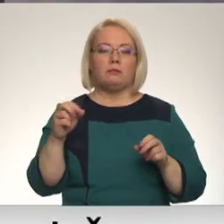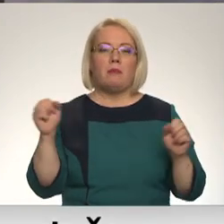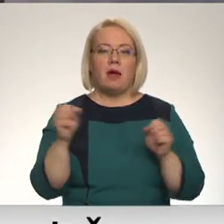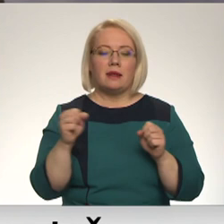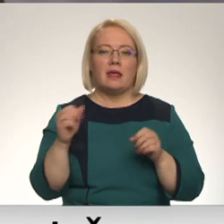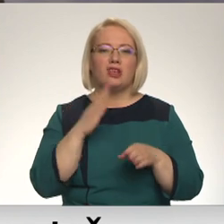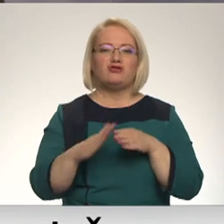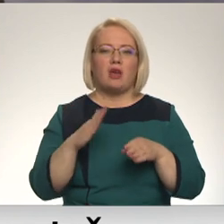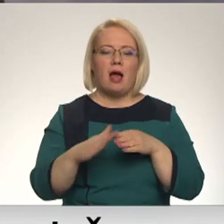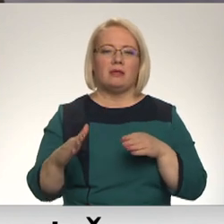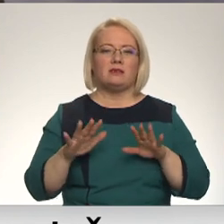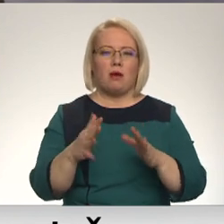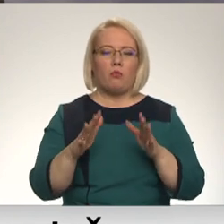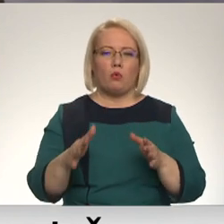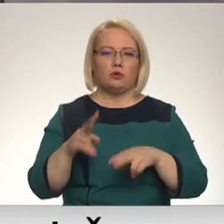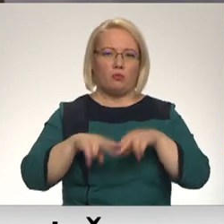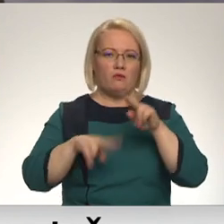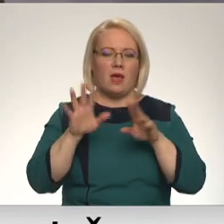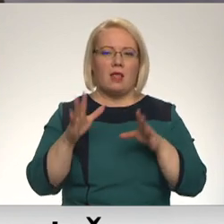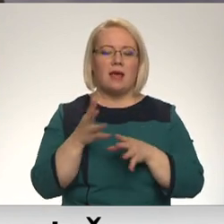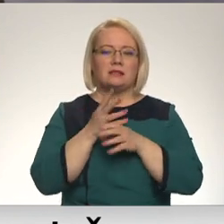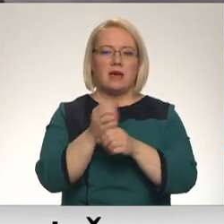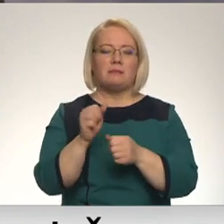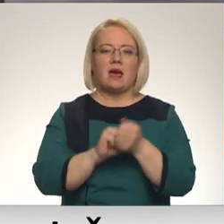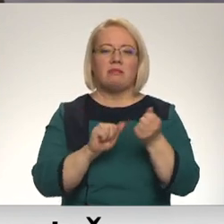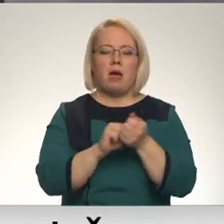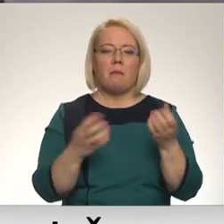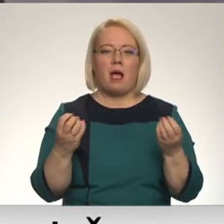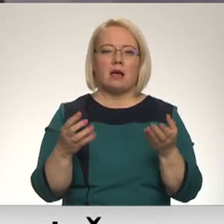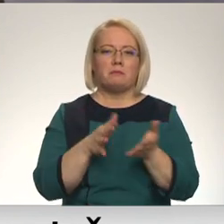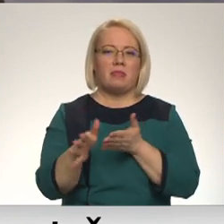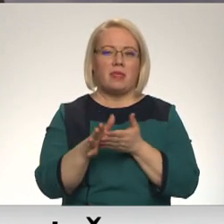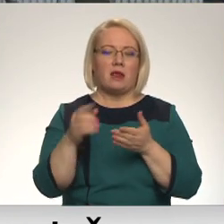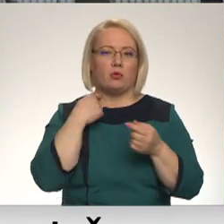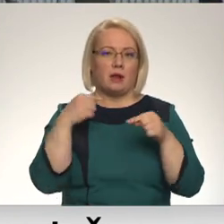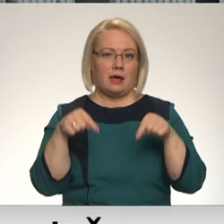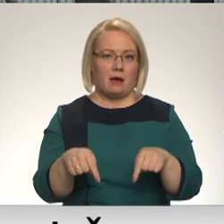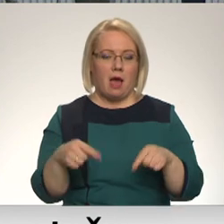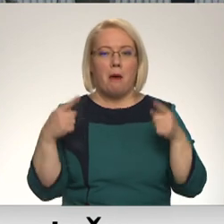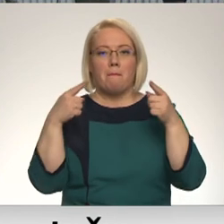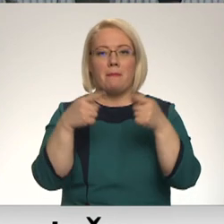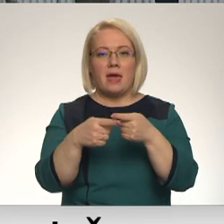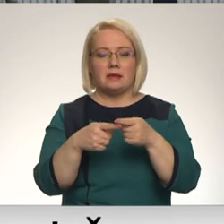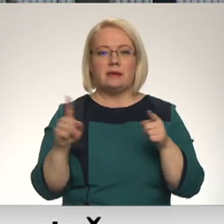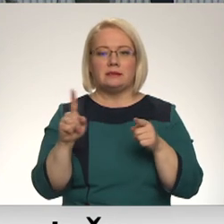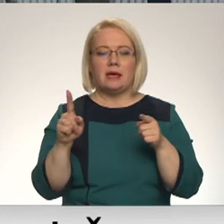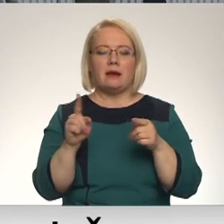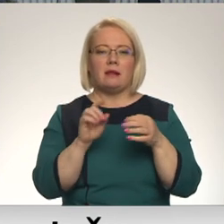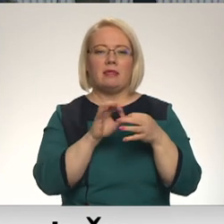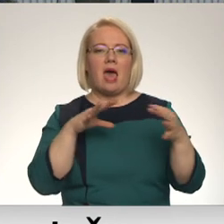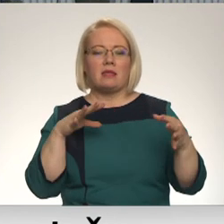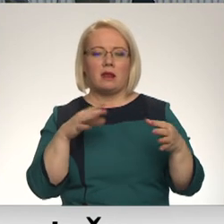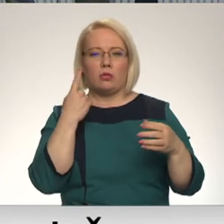māju būvniecību, lai pēc iespējas ātrāk samazinātu dabas gāzes patēriņu Rīgā. Mērķis ir gan lielāka neatkarība no